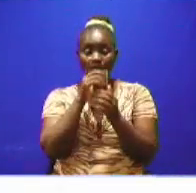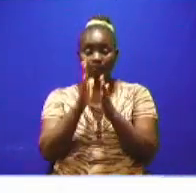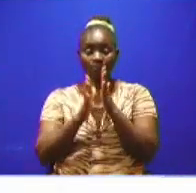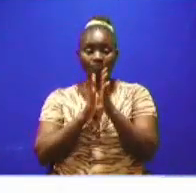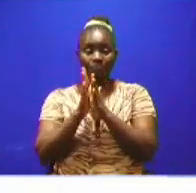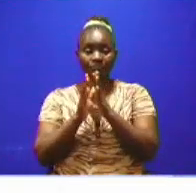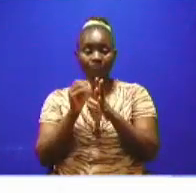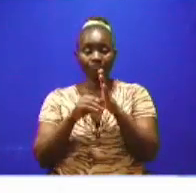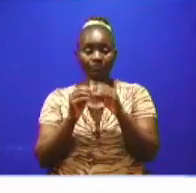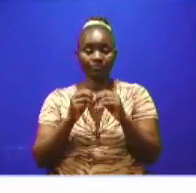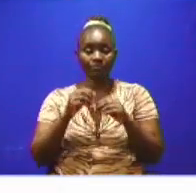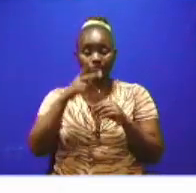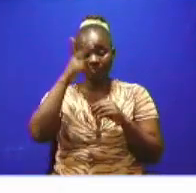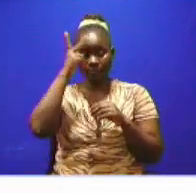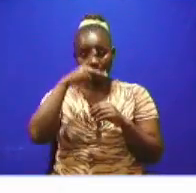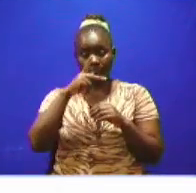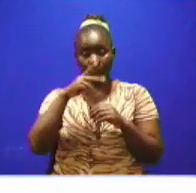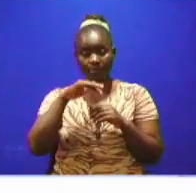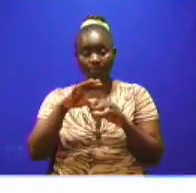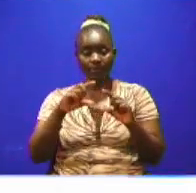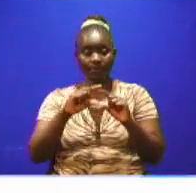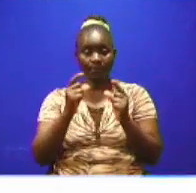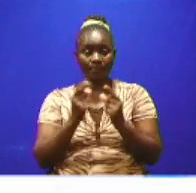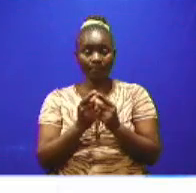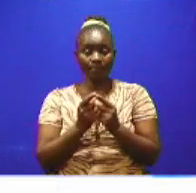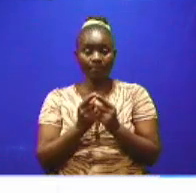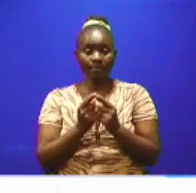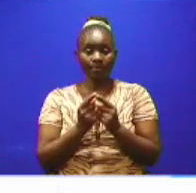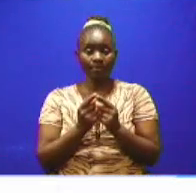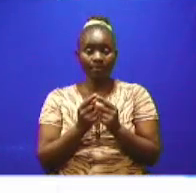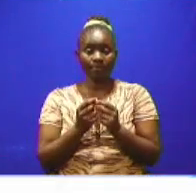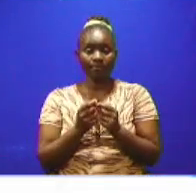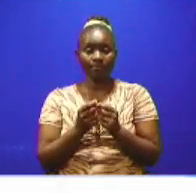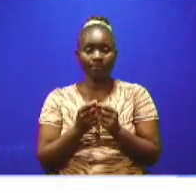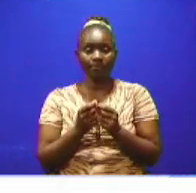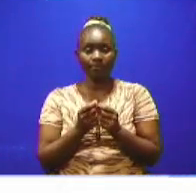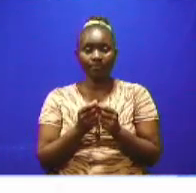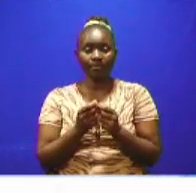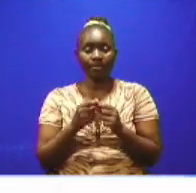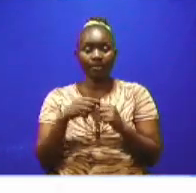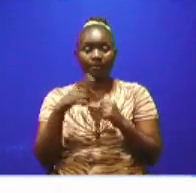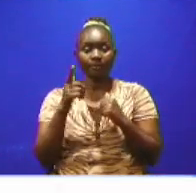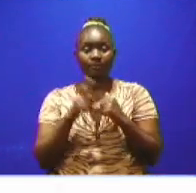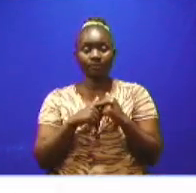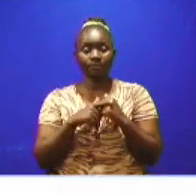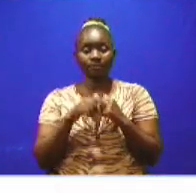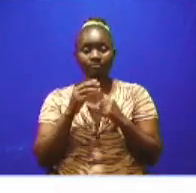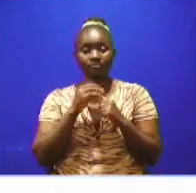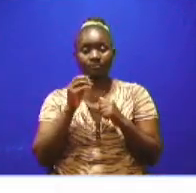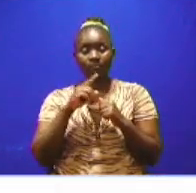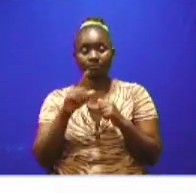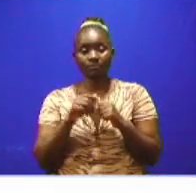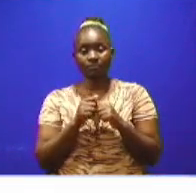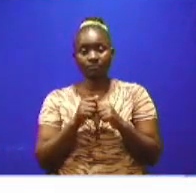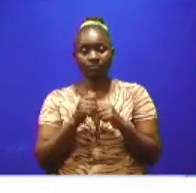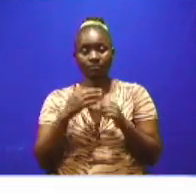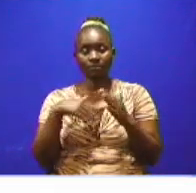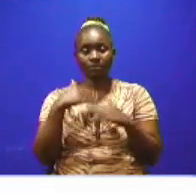ase abiburi ase kundi eke kyarure chishiringi 1600 ngo chiaso mwako